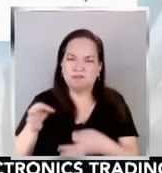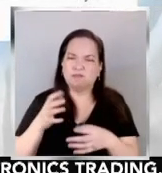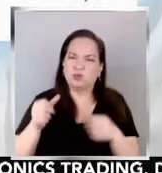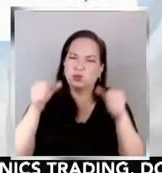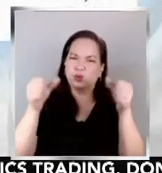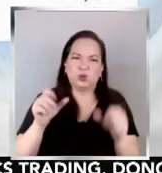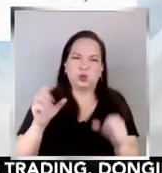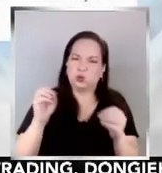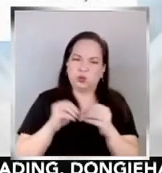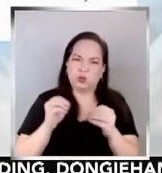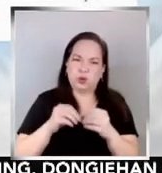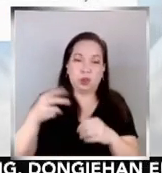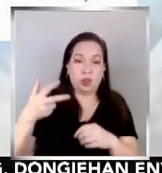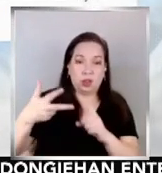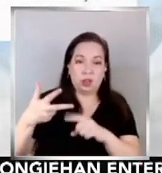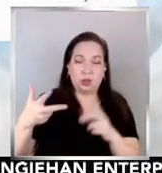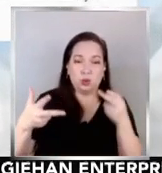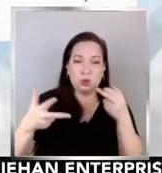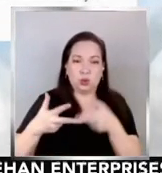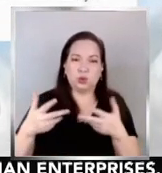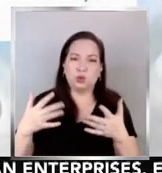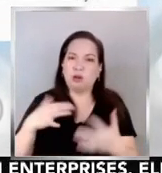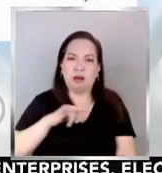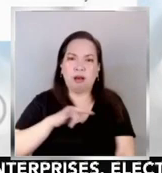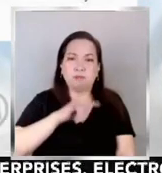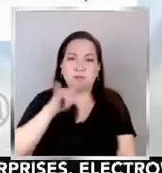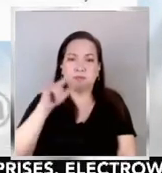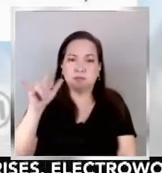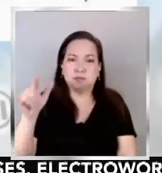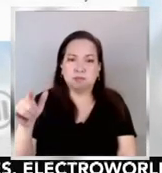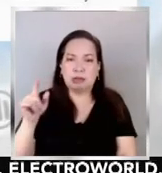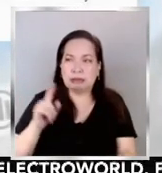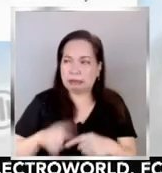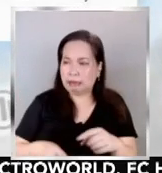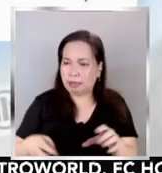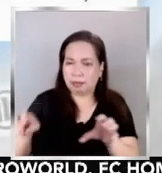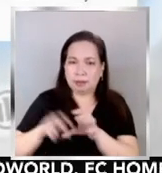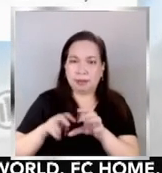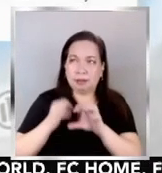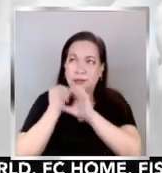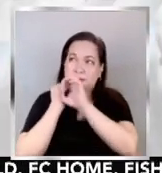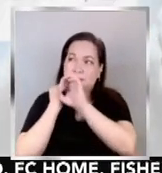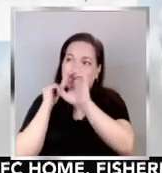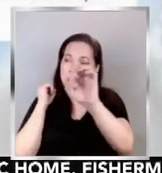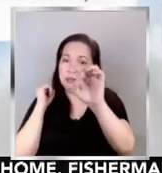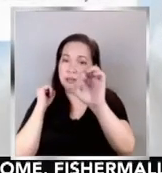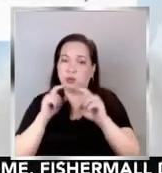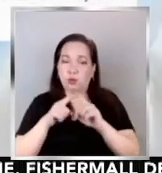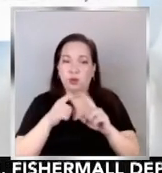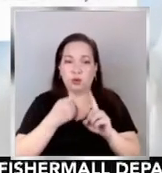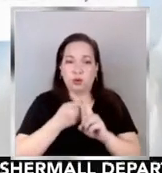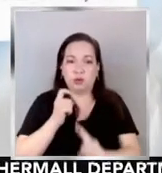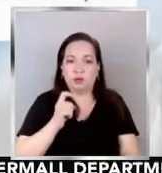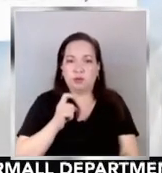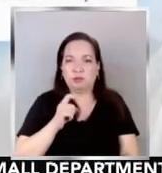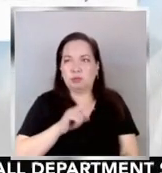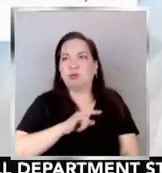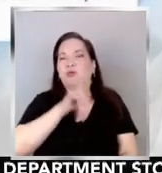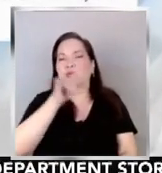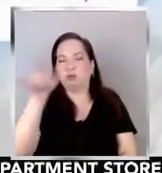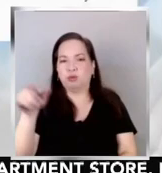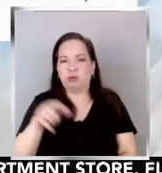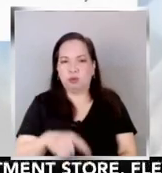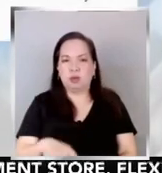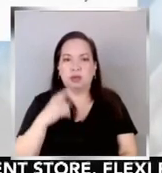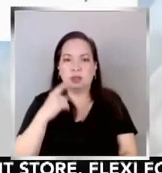dahil walang mga eroplanong kayang isakay ang kanyang mga poles patawid ng Astana, Kazakhstan. Bagay na problema rin